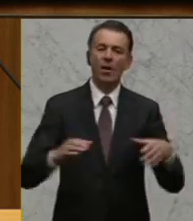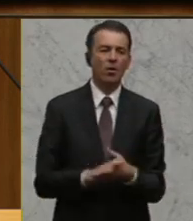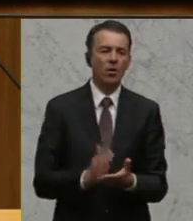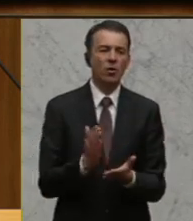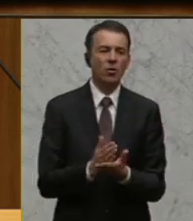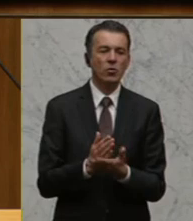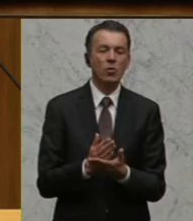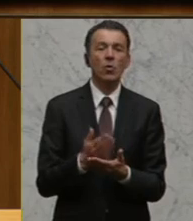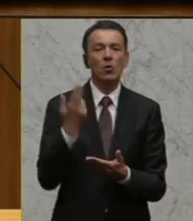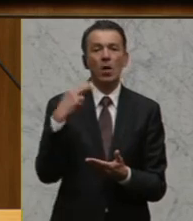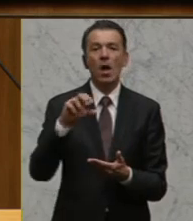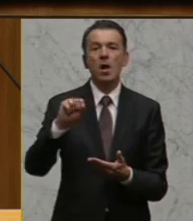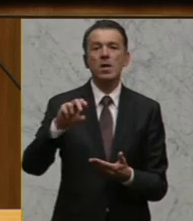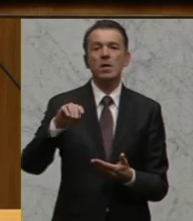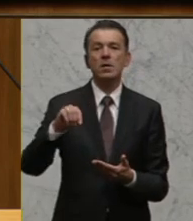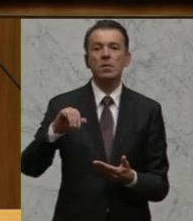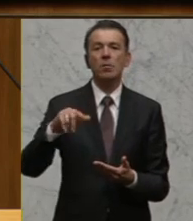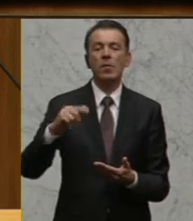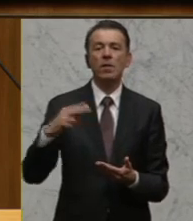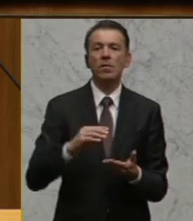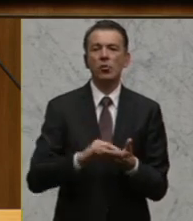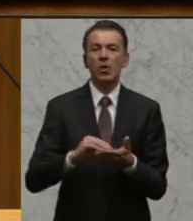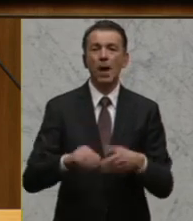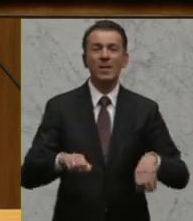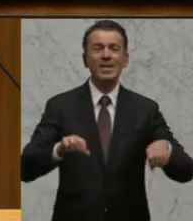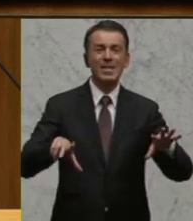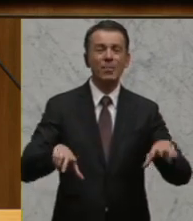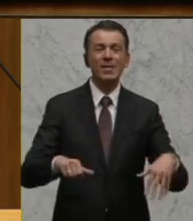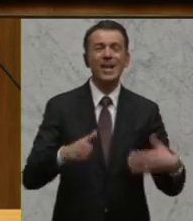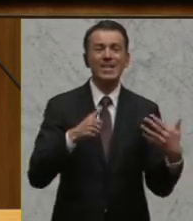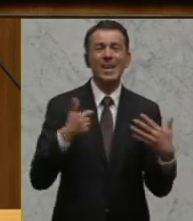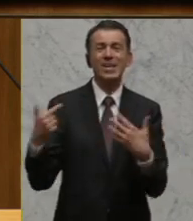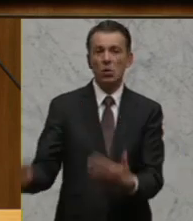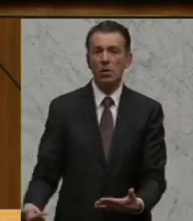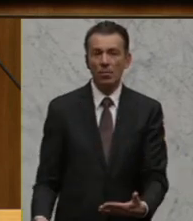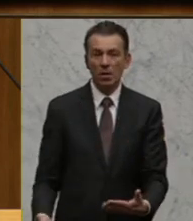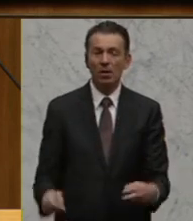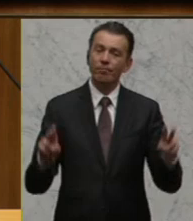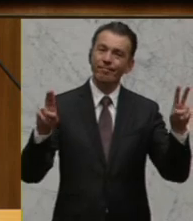Adam Smith im Wohlstand der Nationen 1776. Und